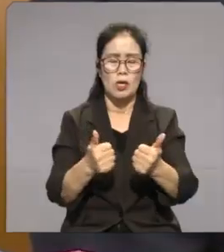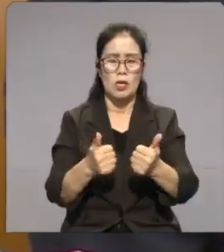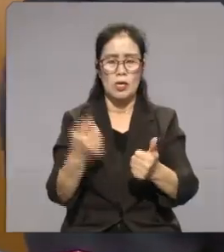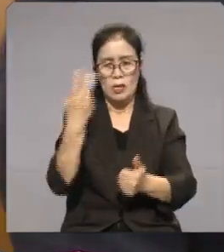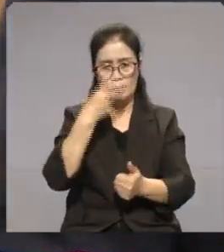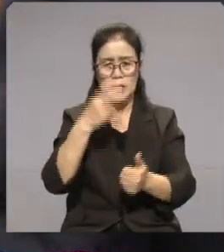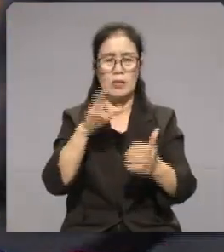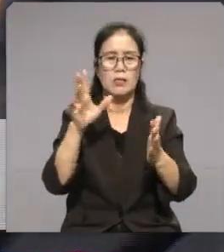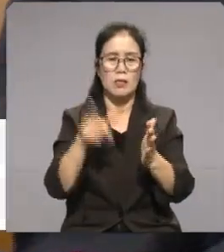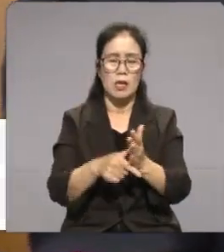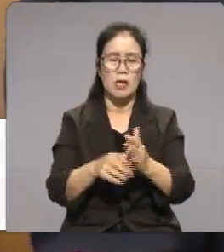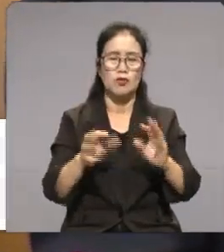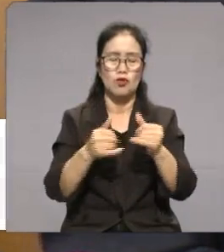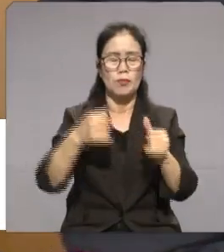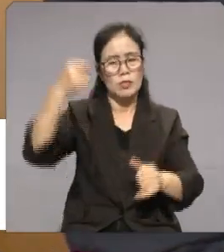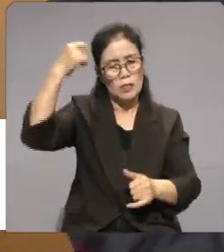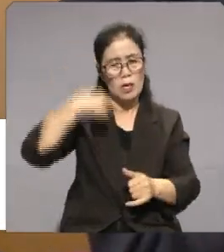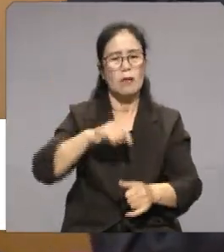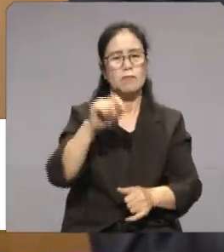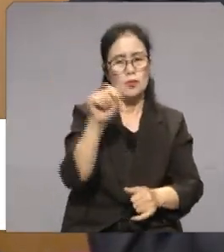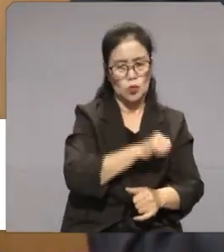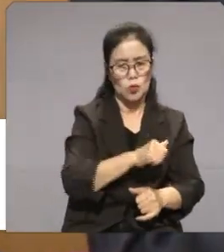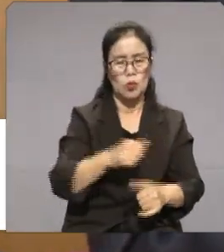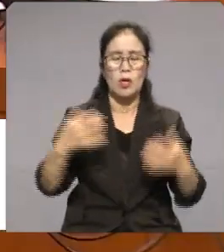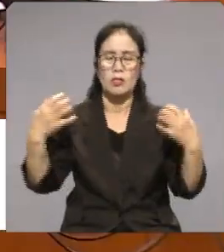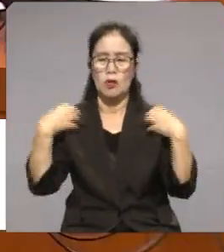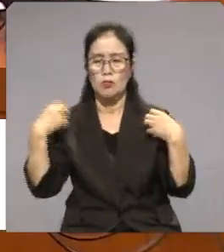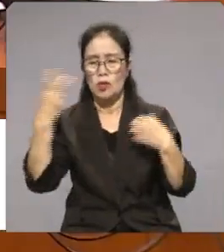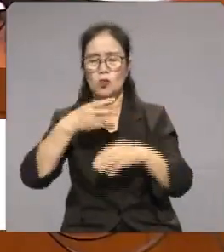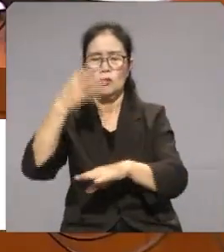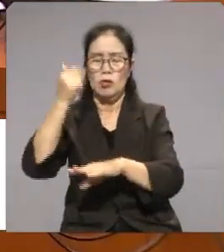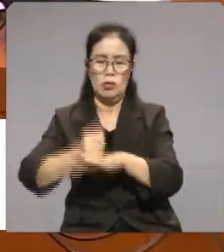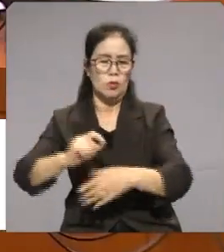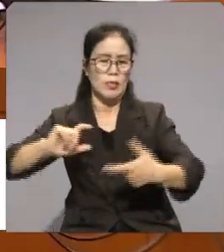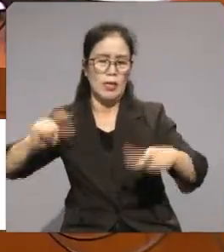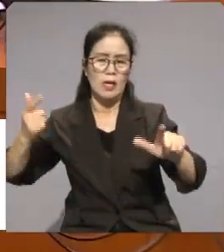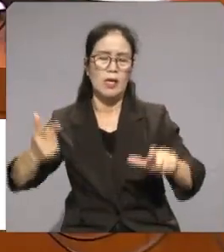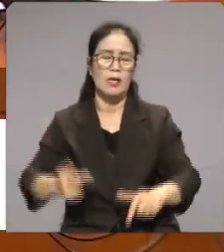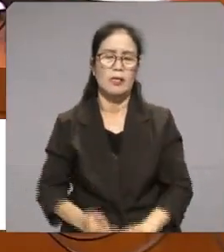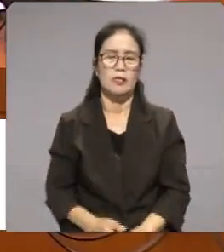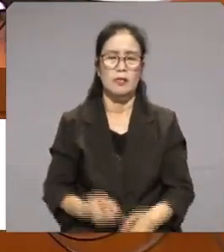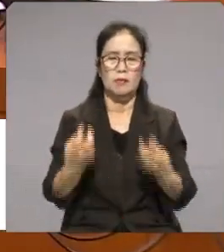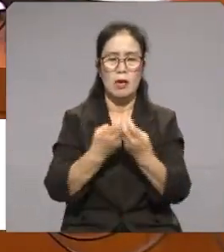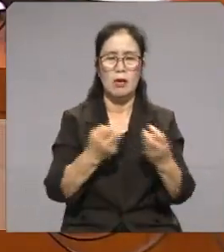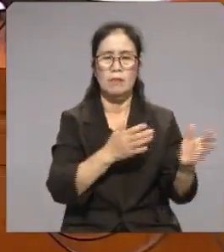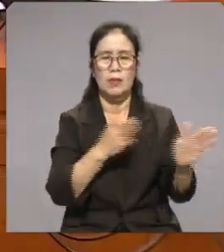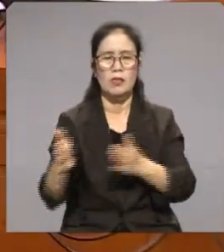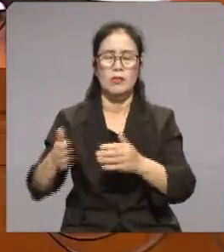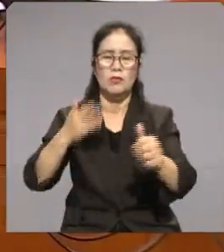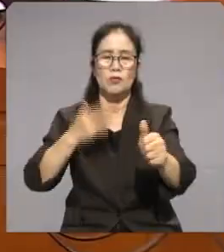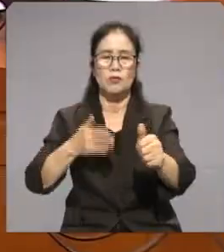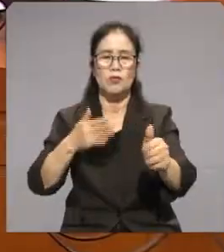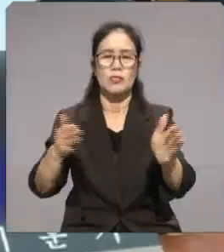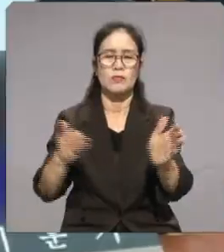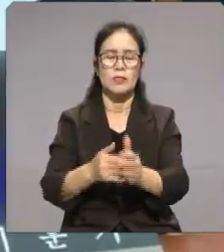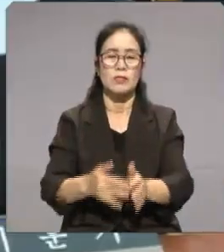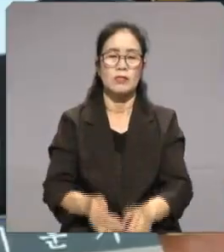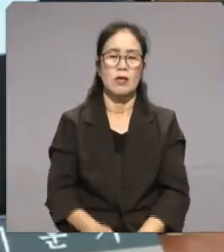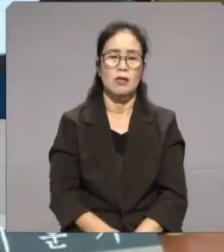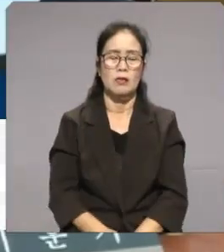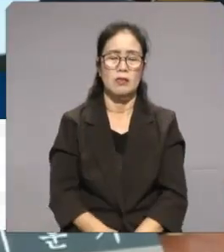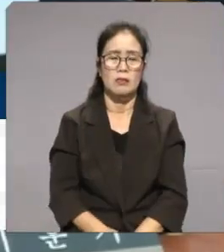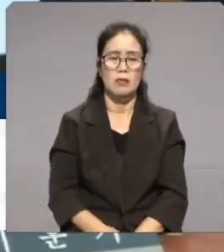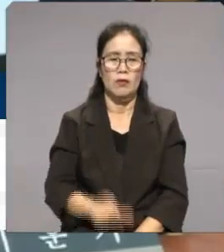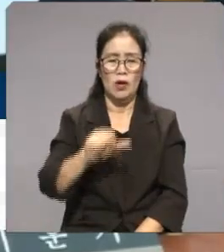국정감사에서 국민 체감 속도와 정부의 조사 결과가 다르다며 방안 마련을 요구했습니다 비싼